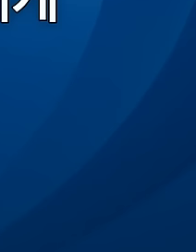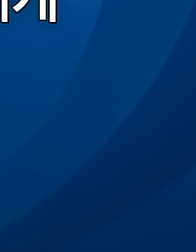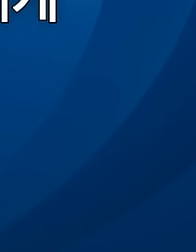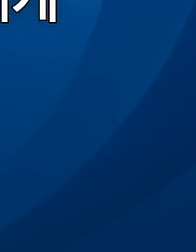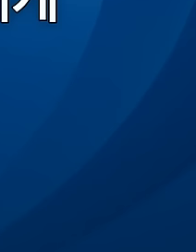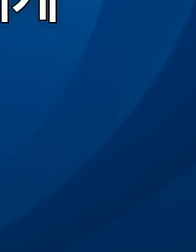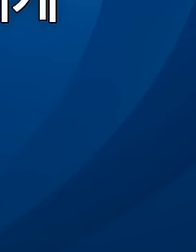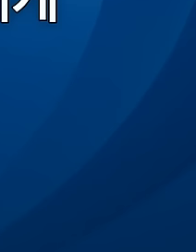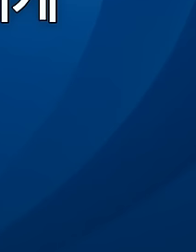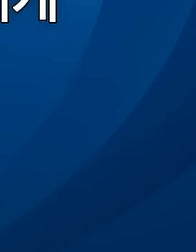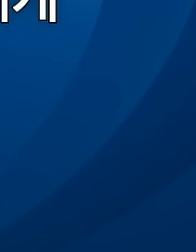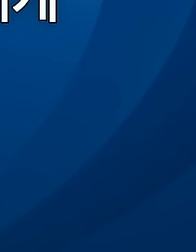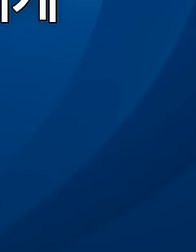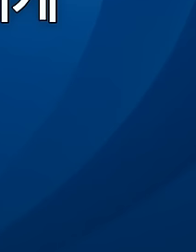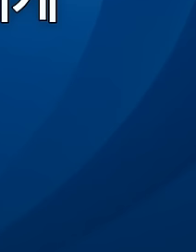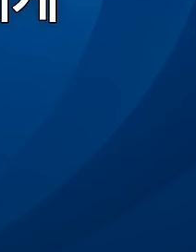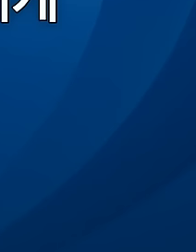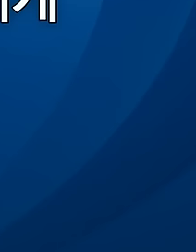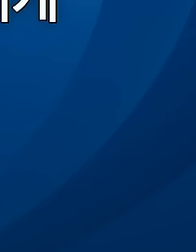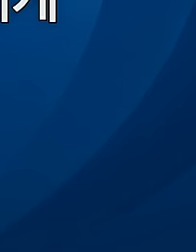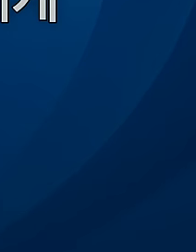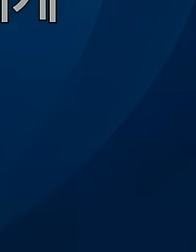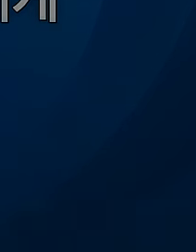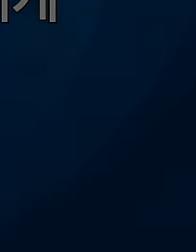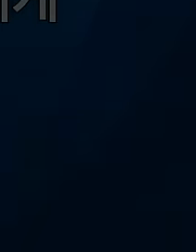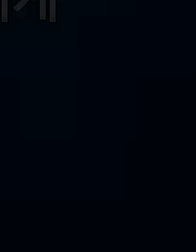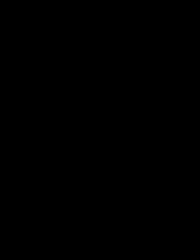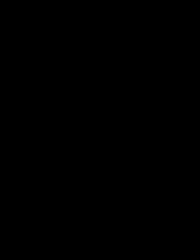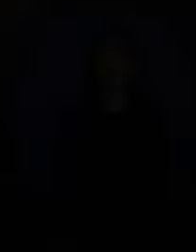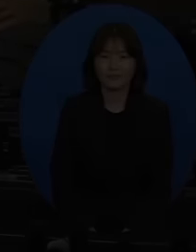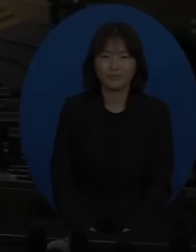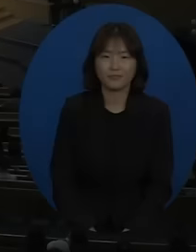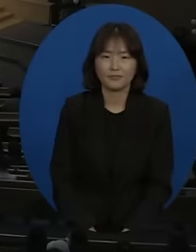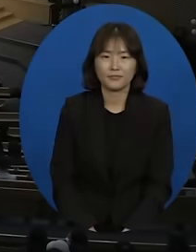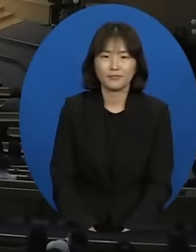죄악을 그에게 담당시키셨도다.